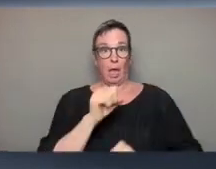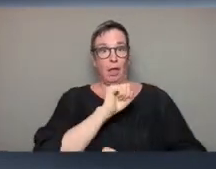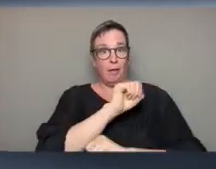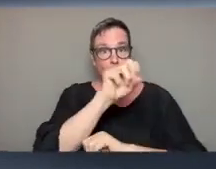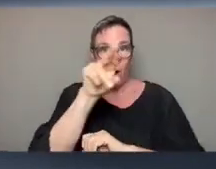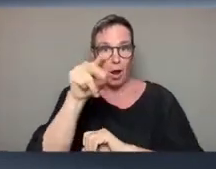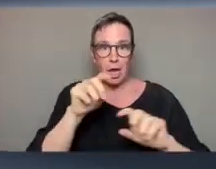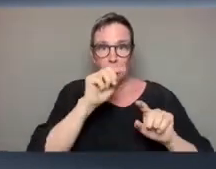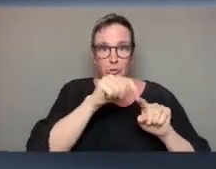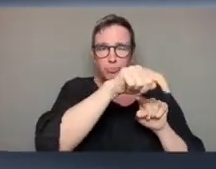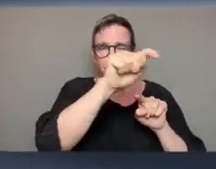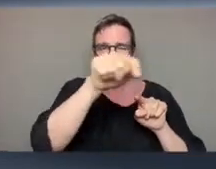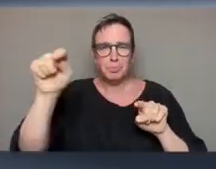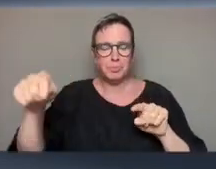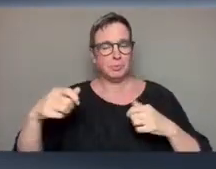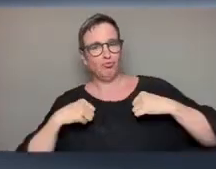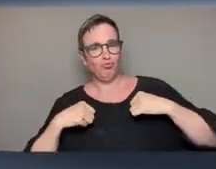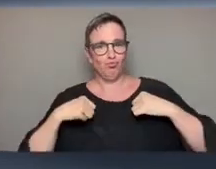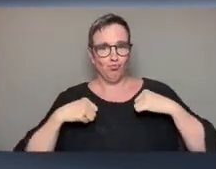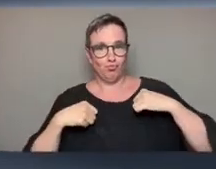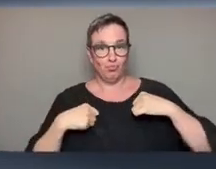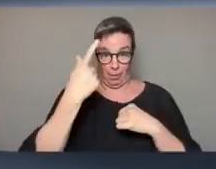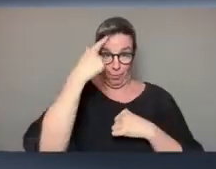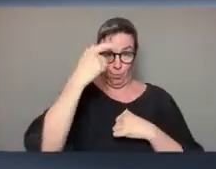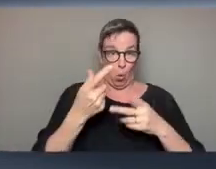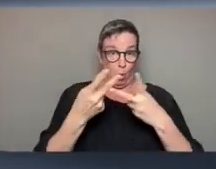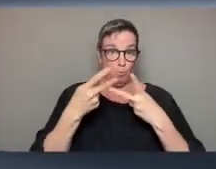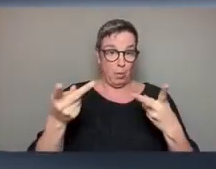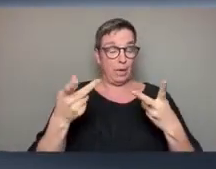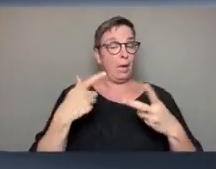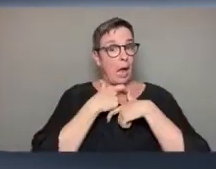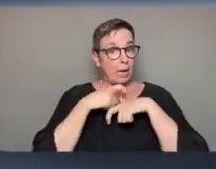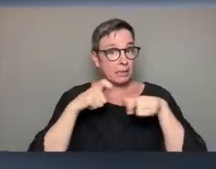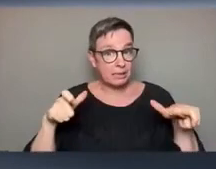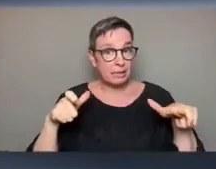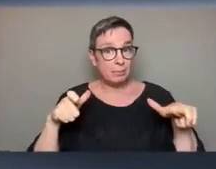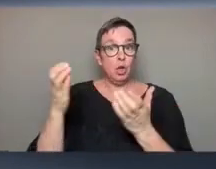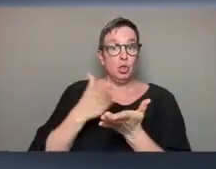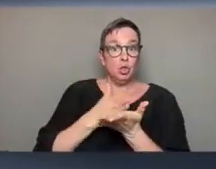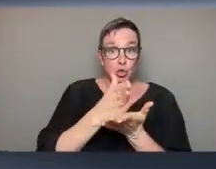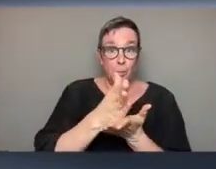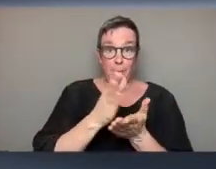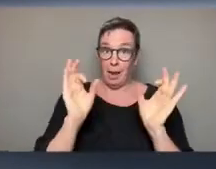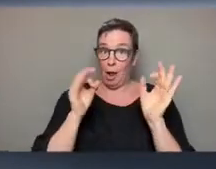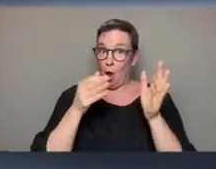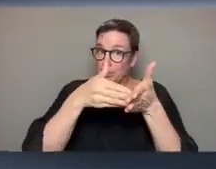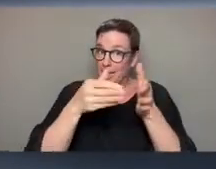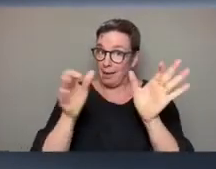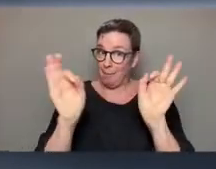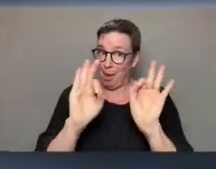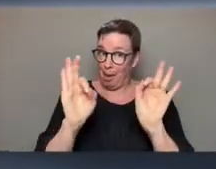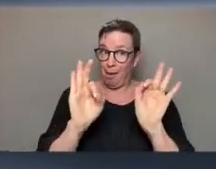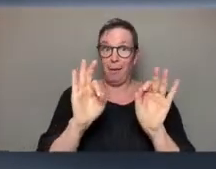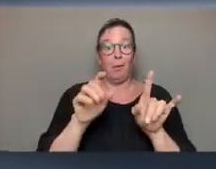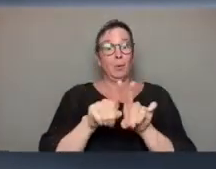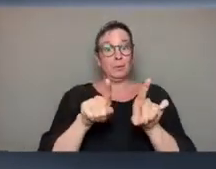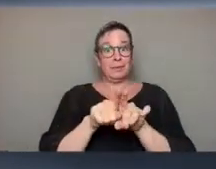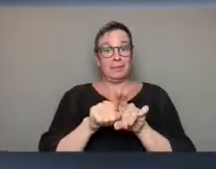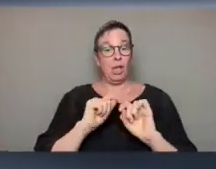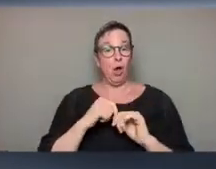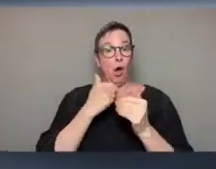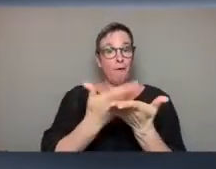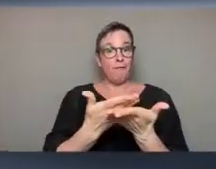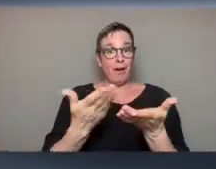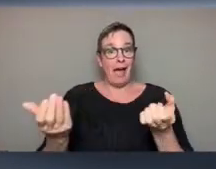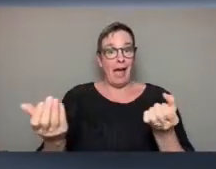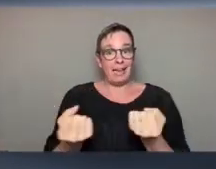différents publics cibles, des infrastructures accessibles, des chemins sans obstacles ou encore des offres d'activités